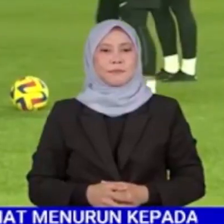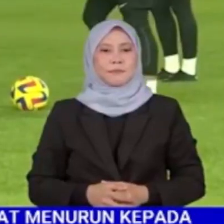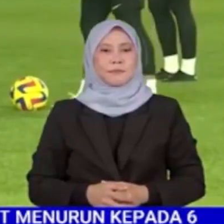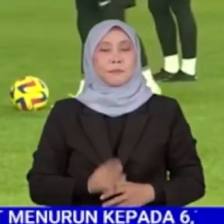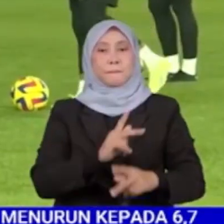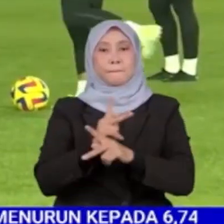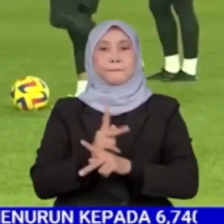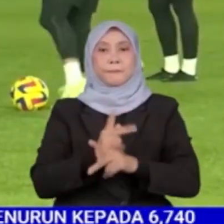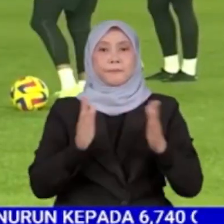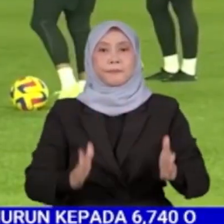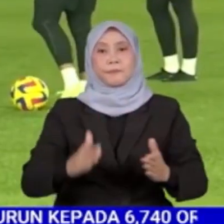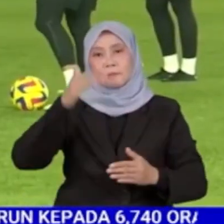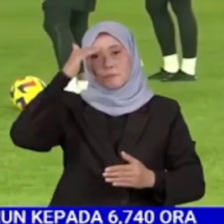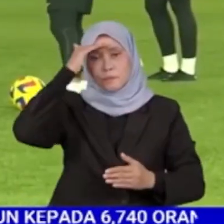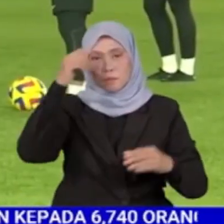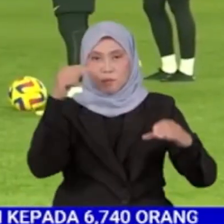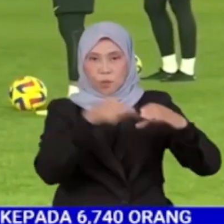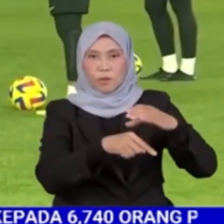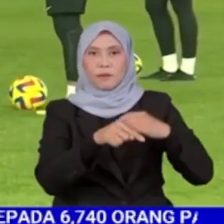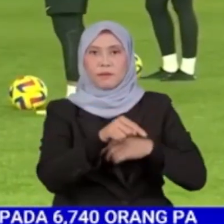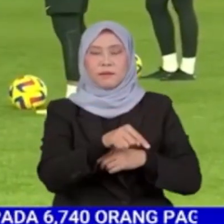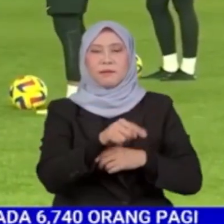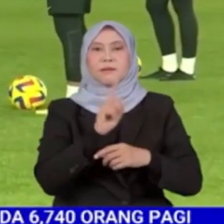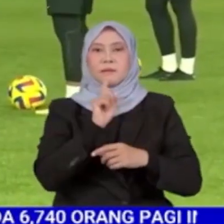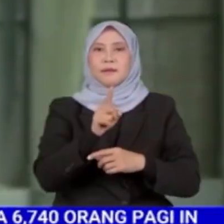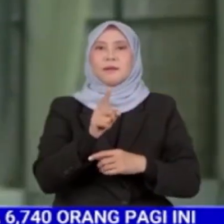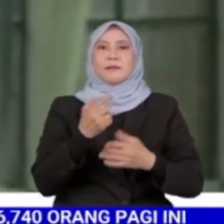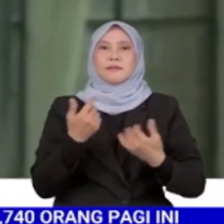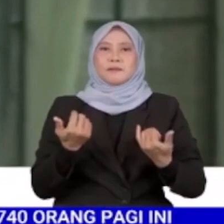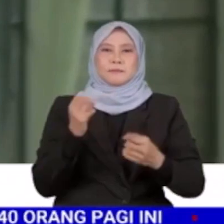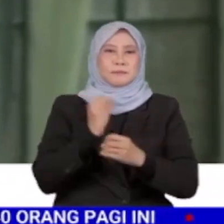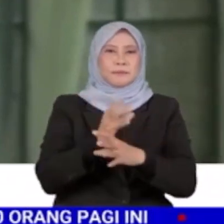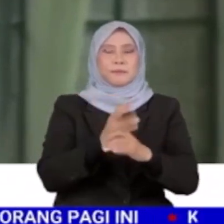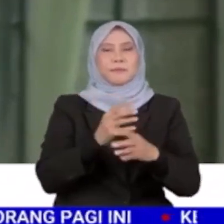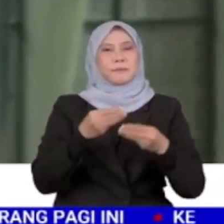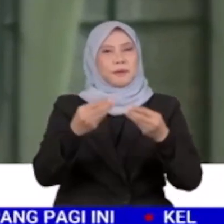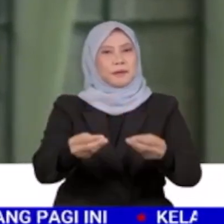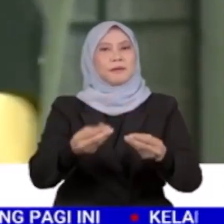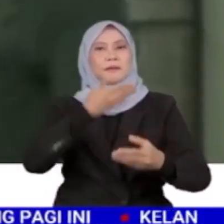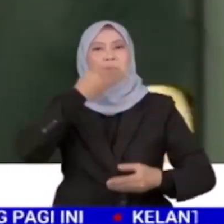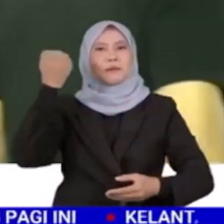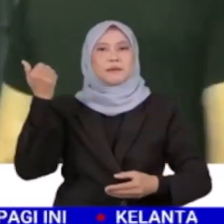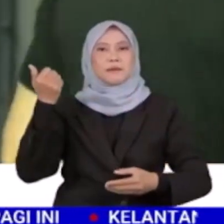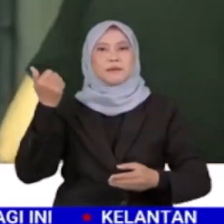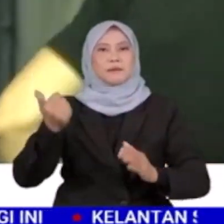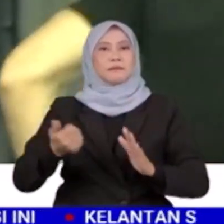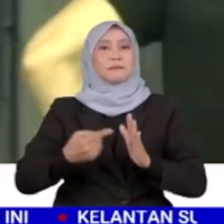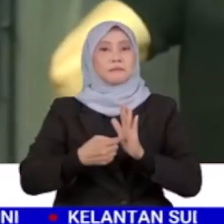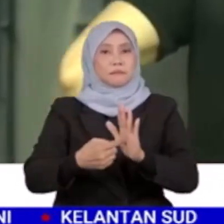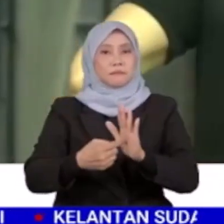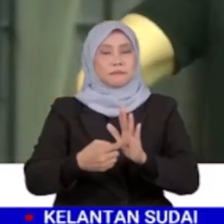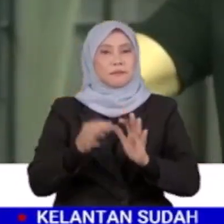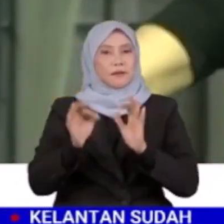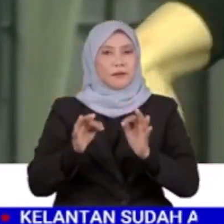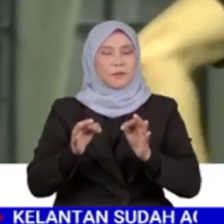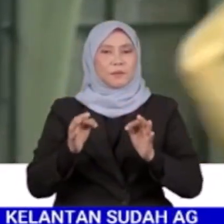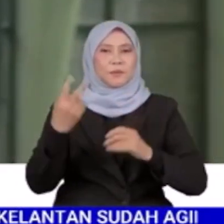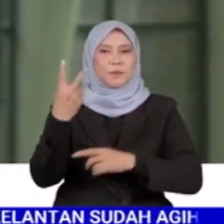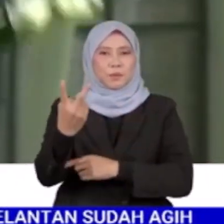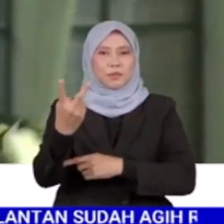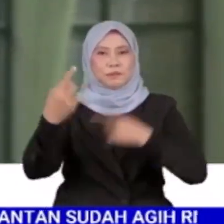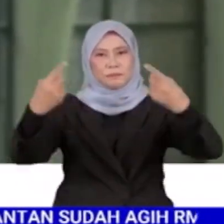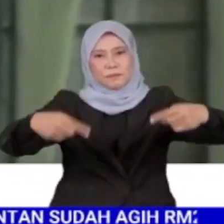Sementara itu, penjaga gol Johor Darul Takzim Shihan Hazmi pula sekali lagi bertekad memberi persembahan terbaiknya jika diturunkan dalam dua